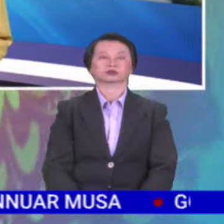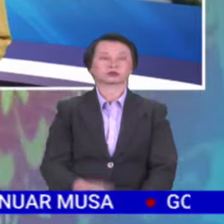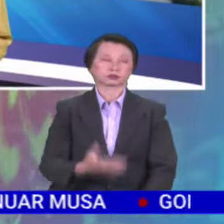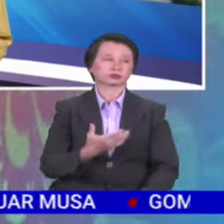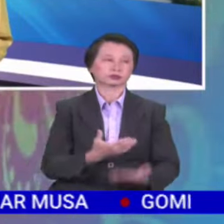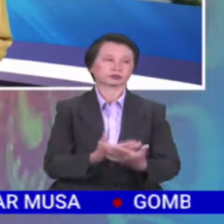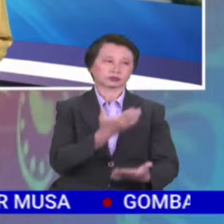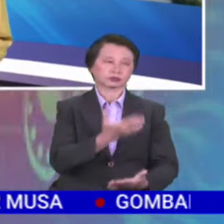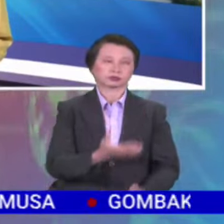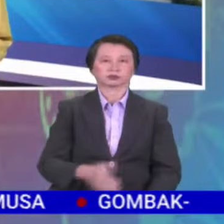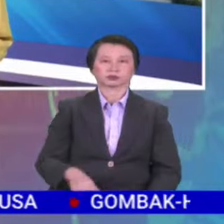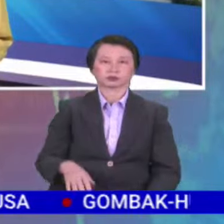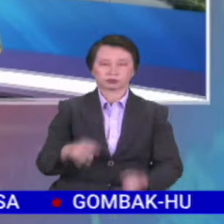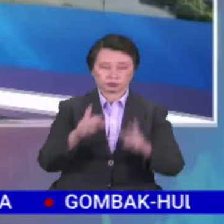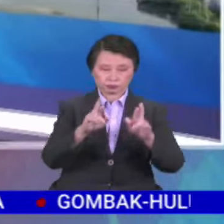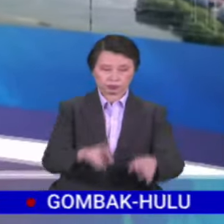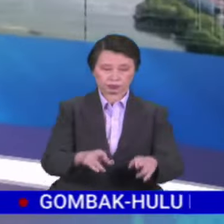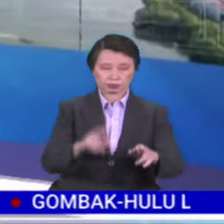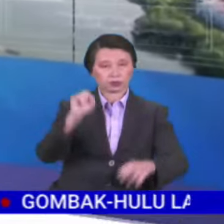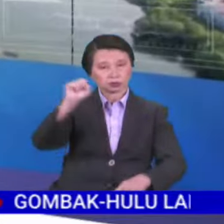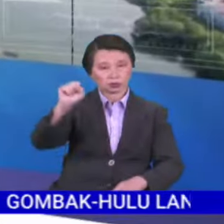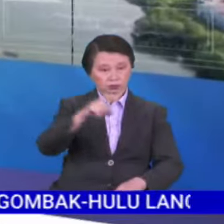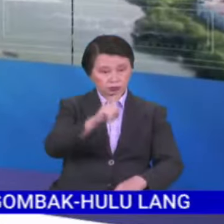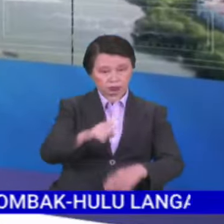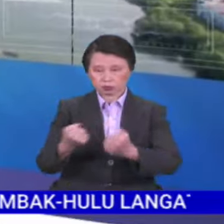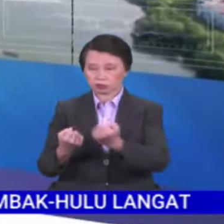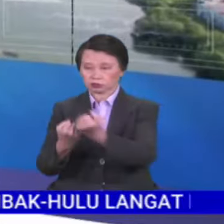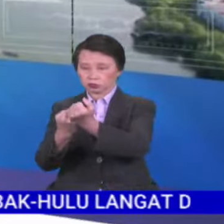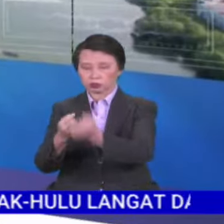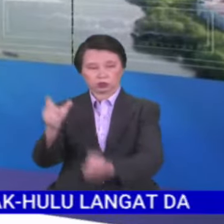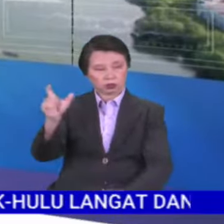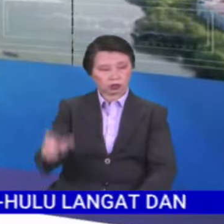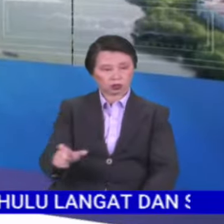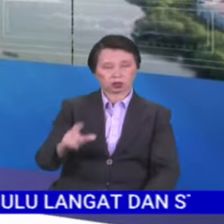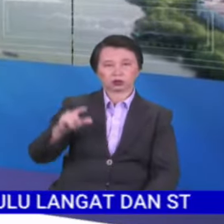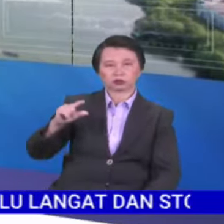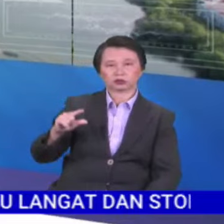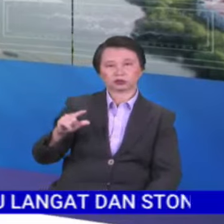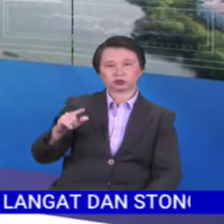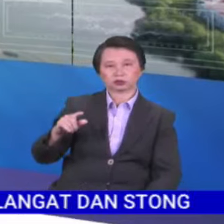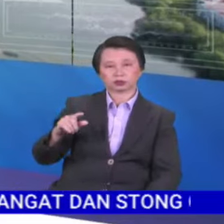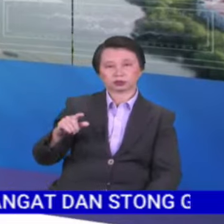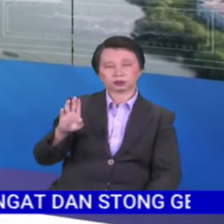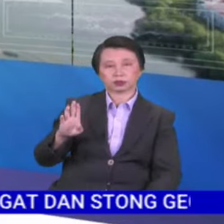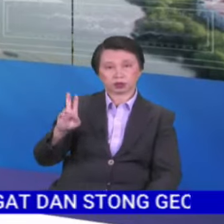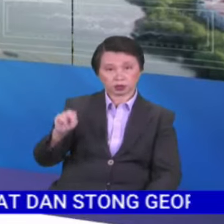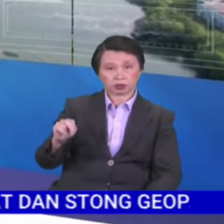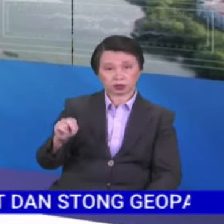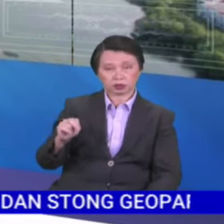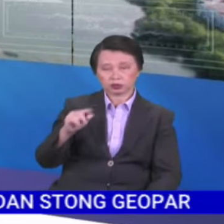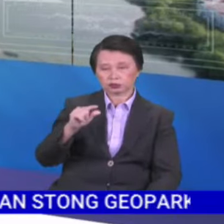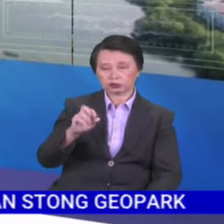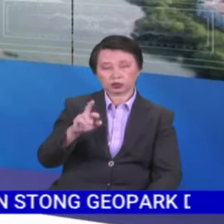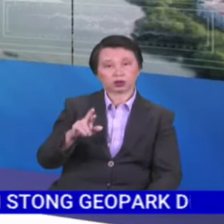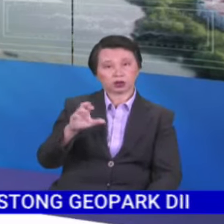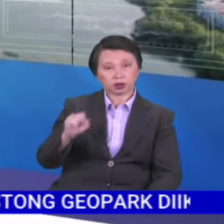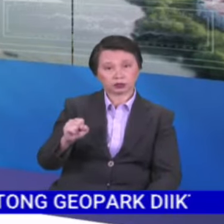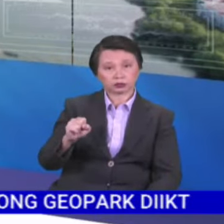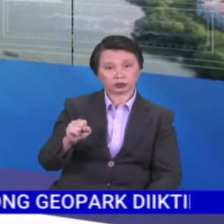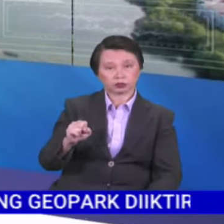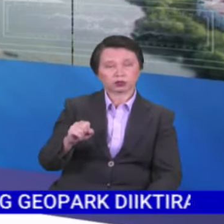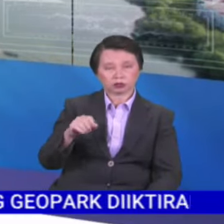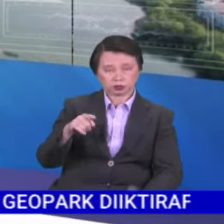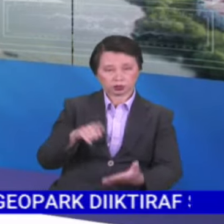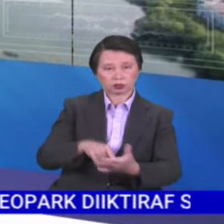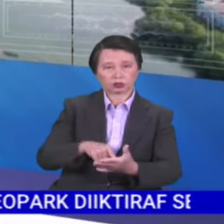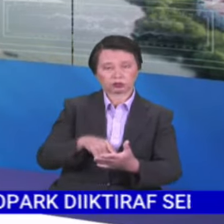Baik, dia. Pengundi di negeri ini perlu menyokong calon Gabungan Rakyat Sabah Barisan Nasional GRSBN dalam